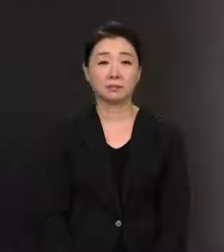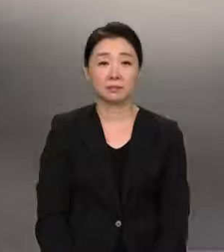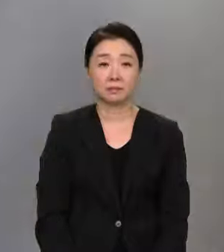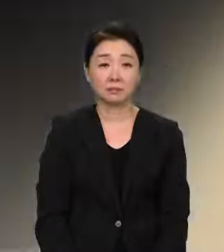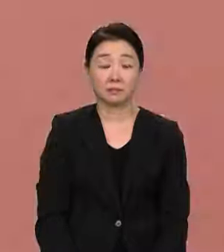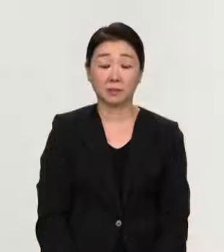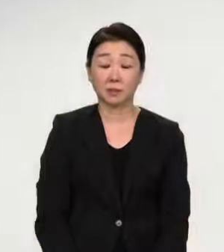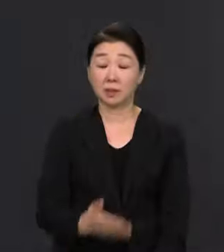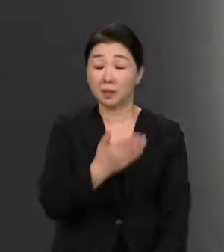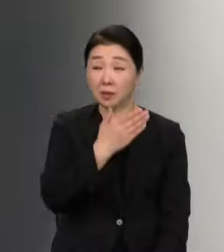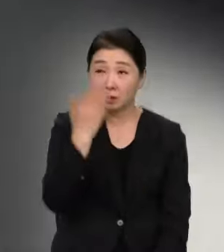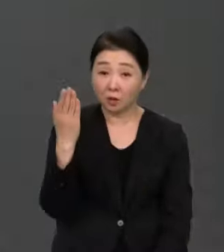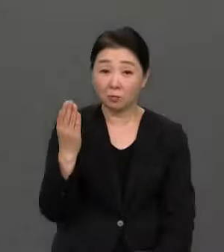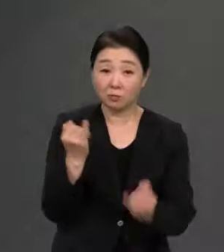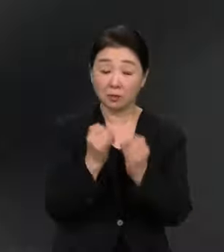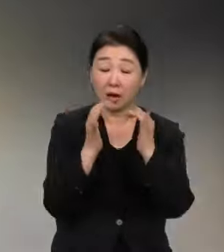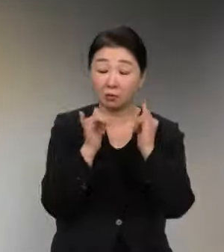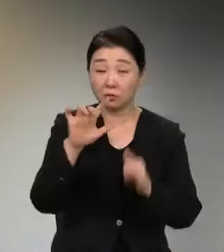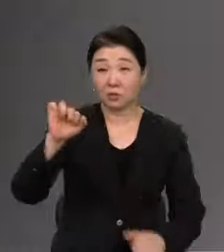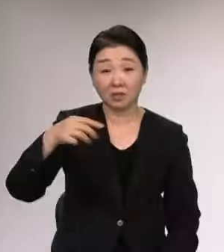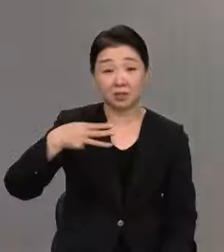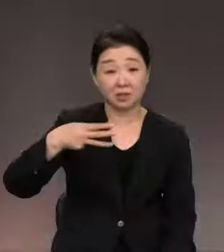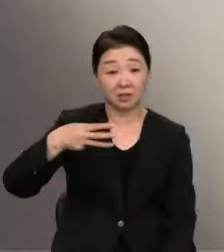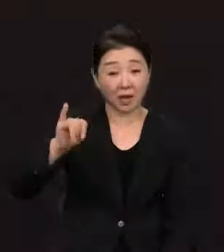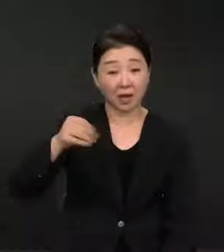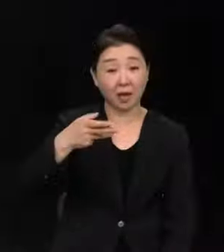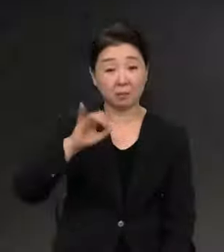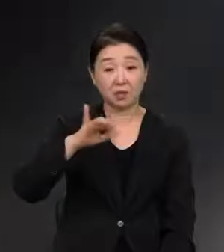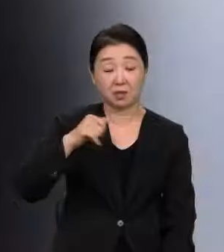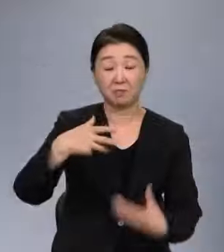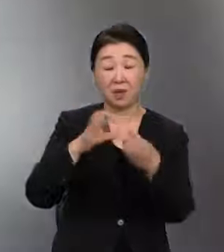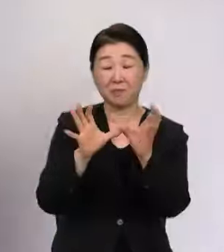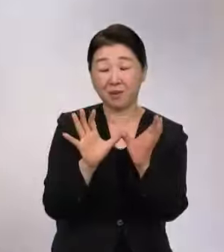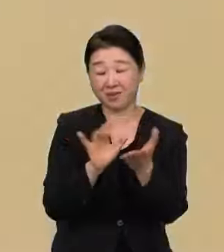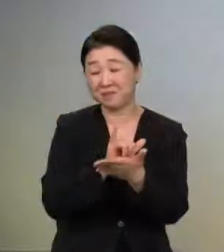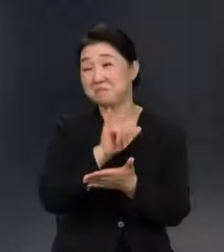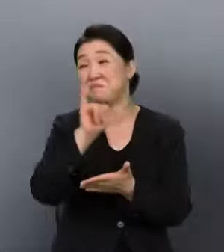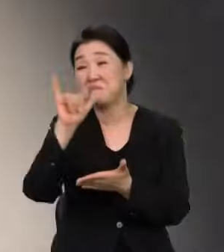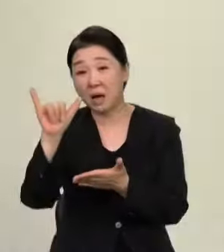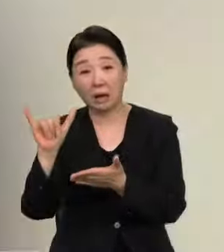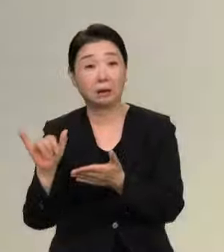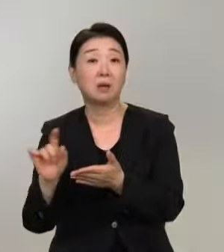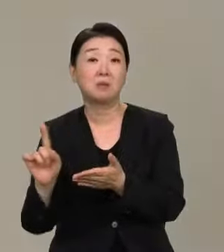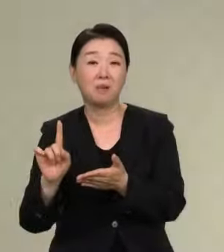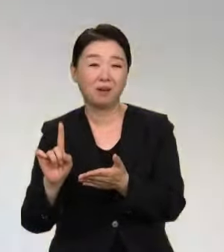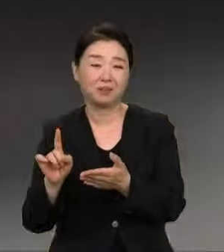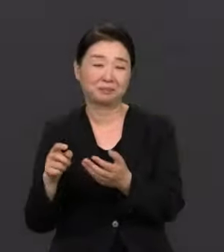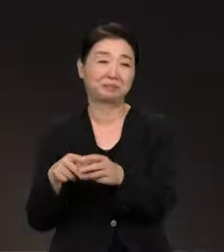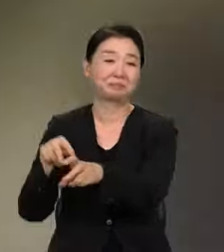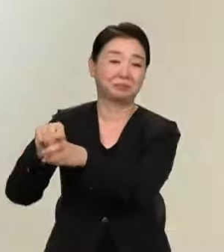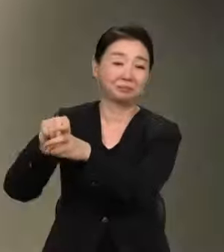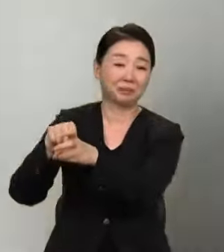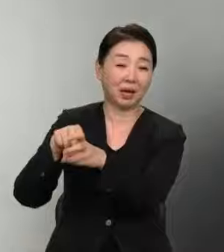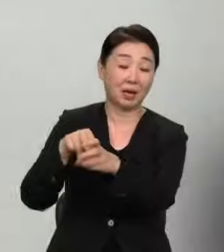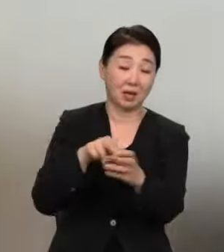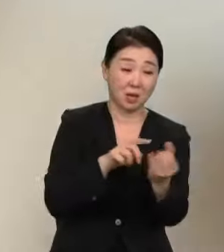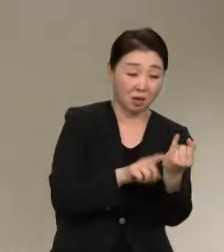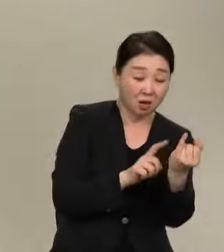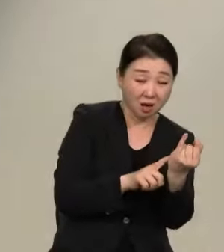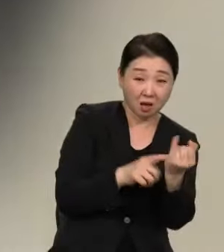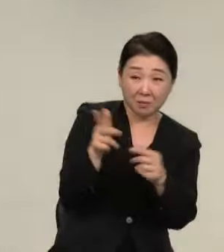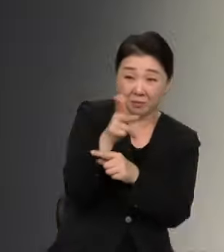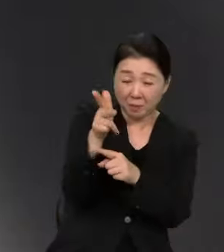아이돌 그룹 크래비티 멤버들이 공항을 빠져나와 차에 탑니다. 순간 멤버들을 찍던 10대 팬 A 양의